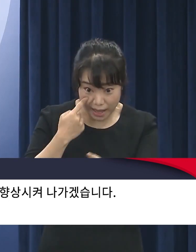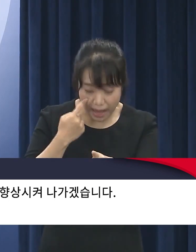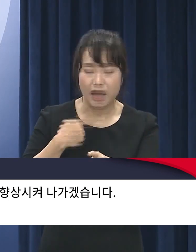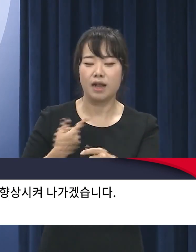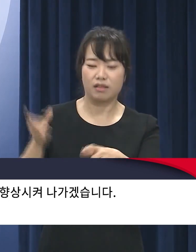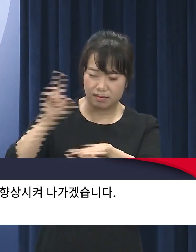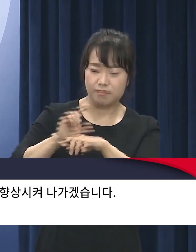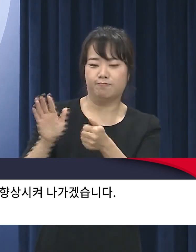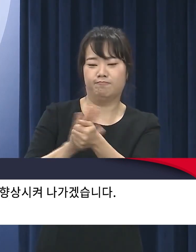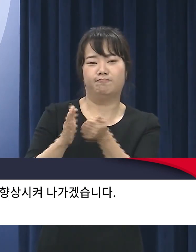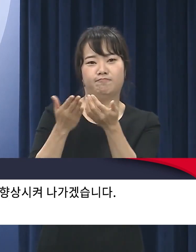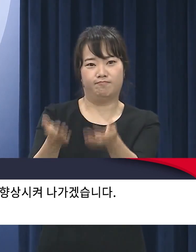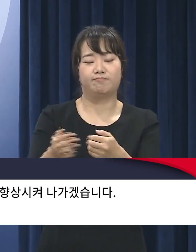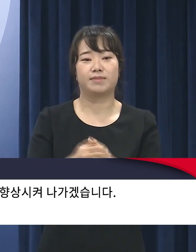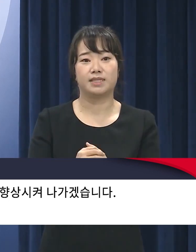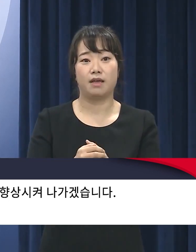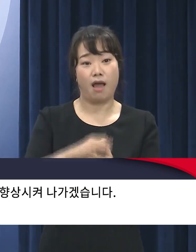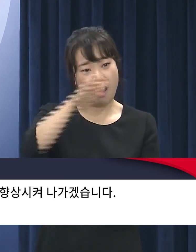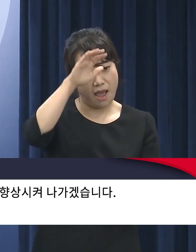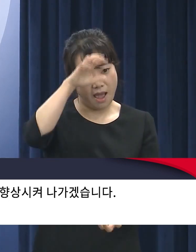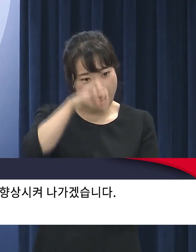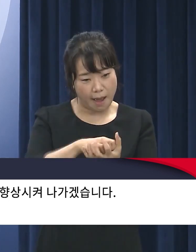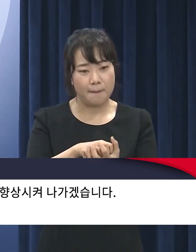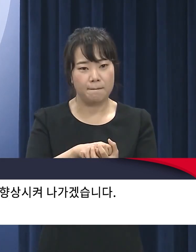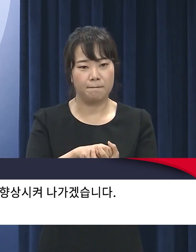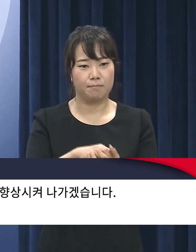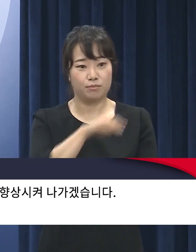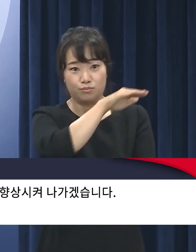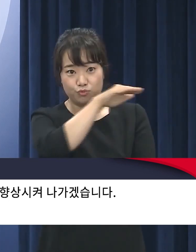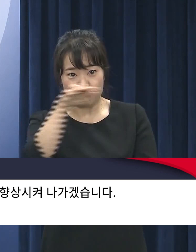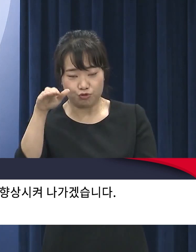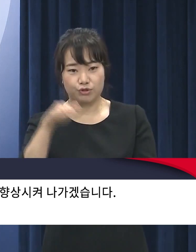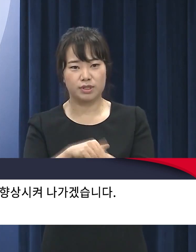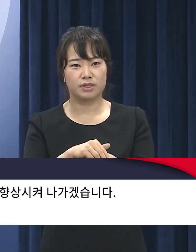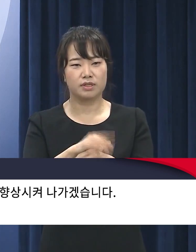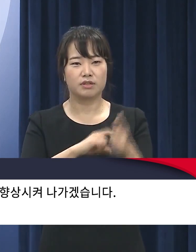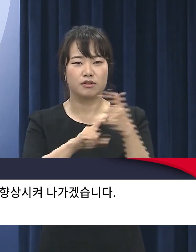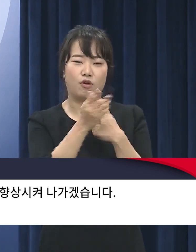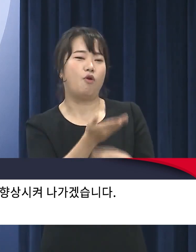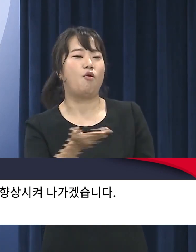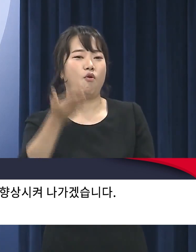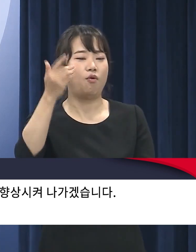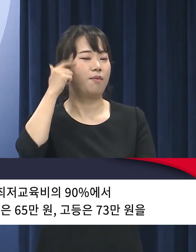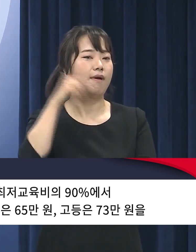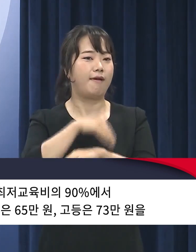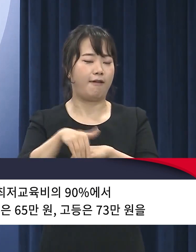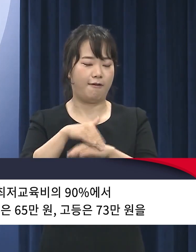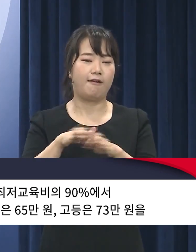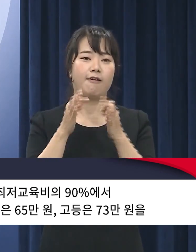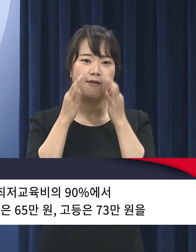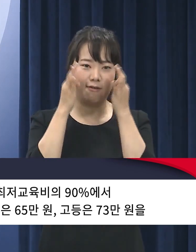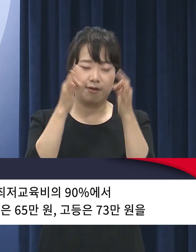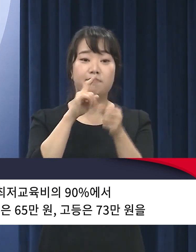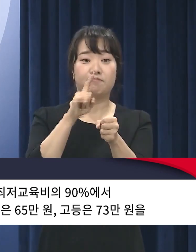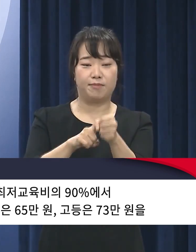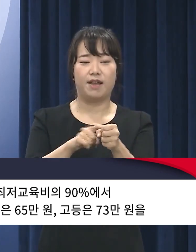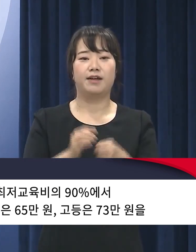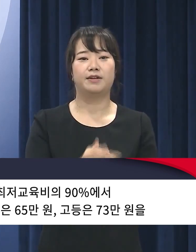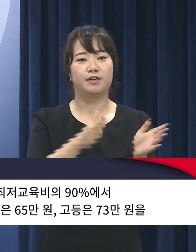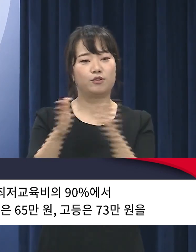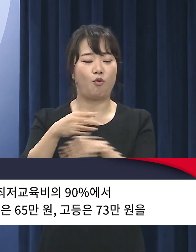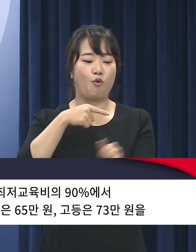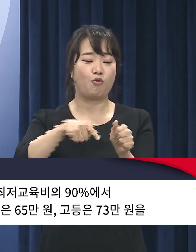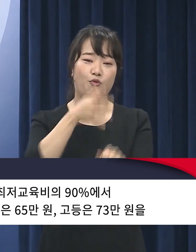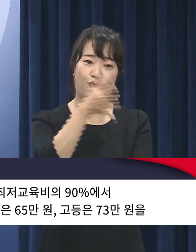통해 수급 가구의 최저 주거 보장 수준을 한 단계 향상시켜 나가겠습니다.